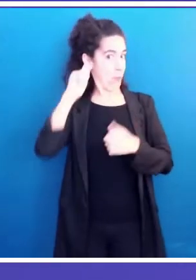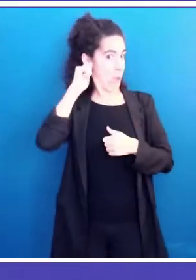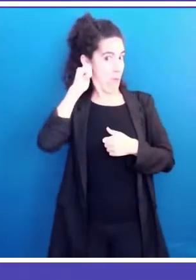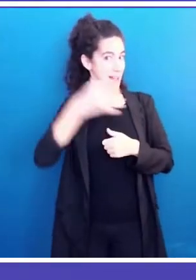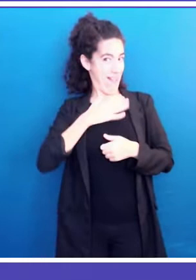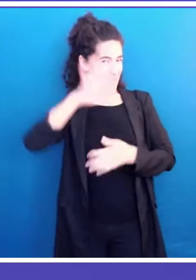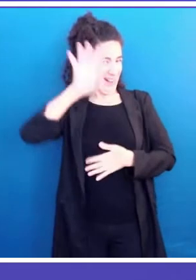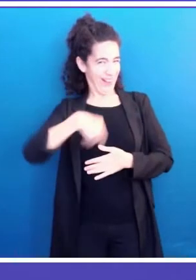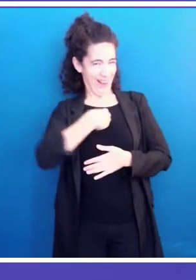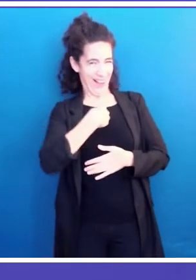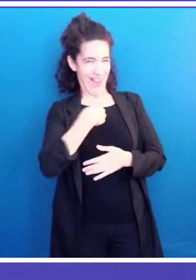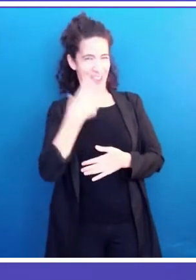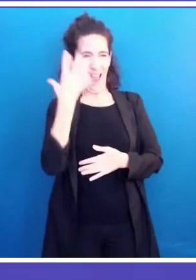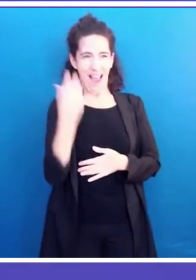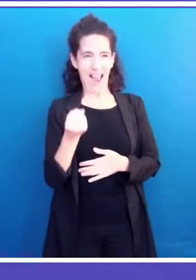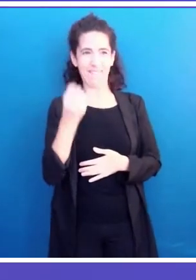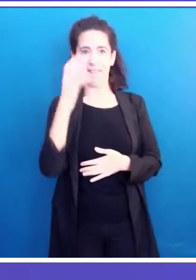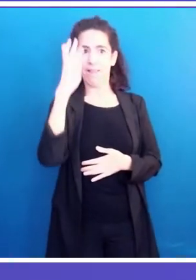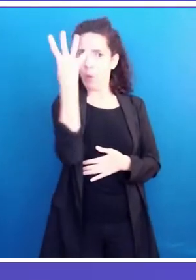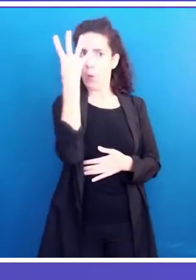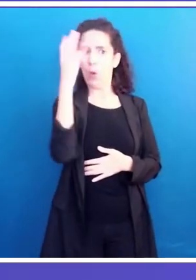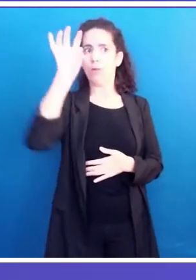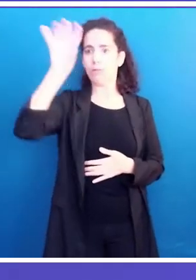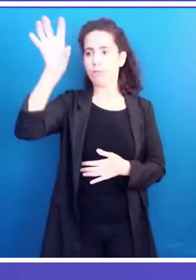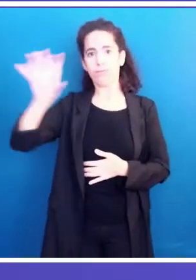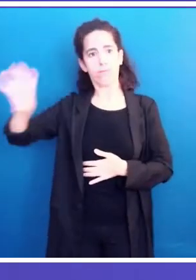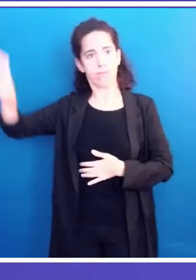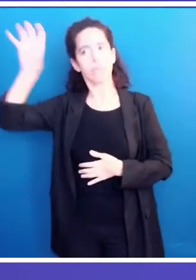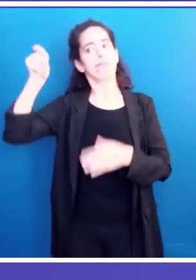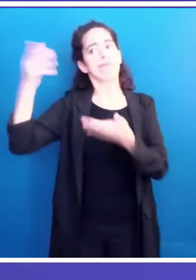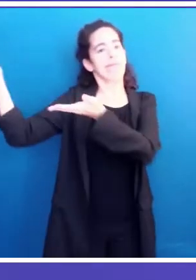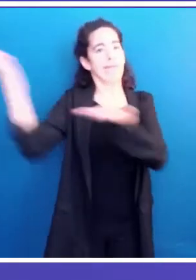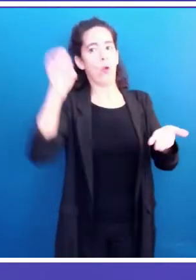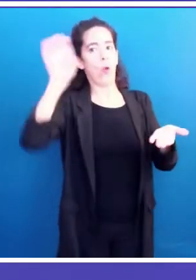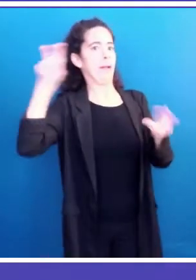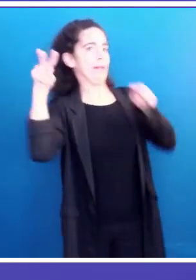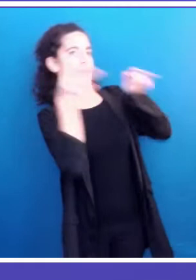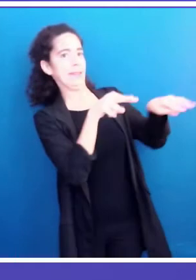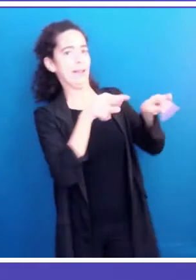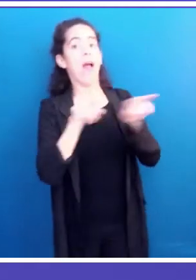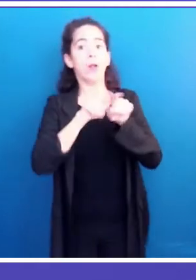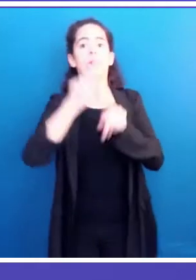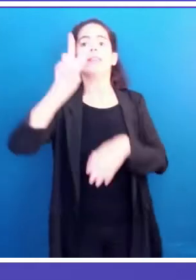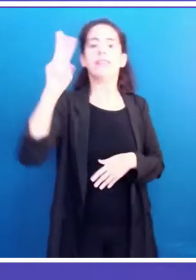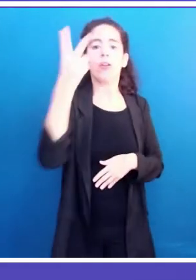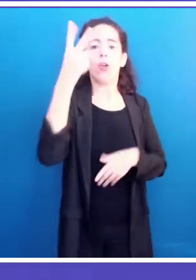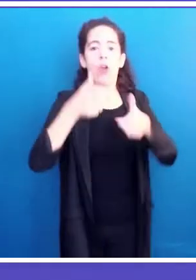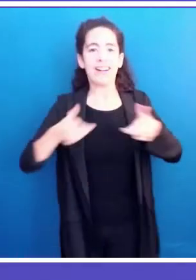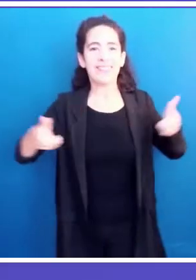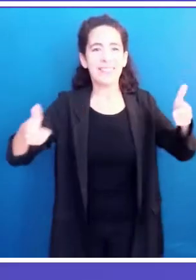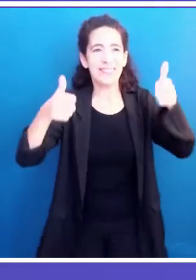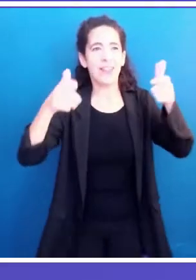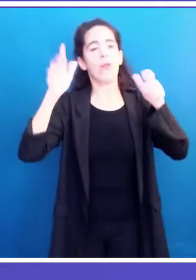للنساء من أجل تعزيز مناهضة العنف الذي يطال المرأة، وتم